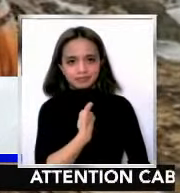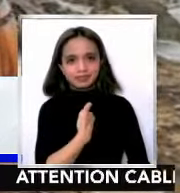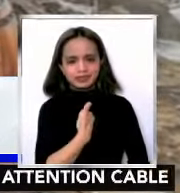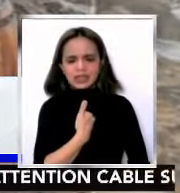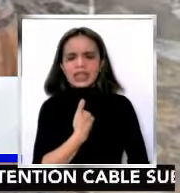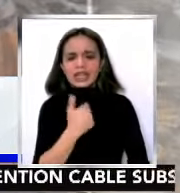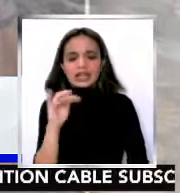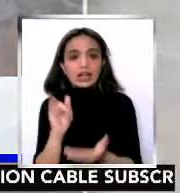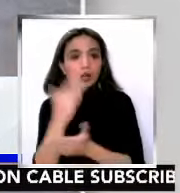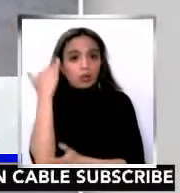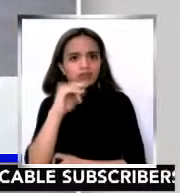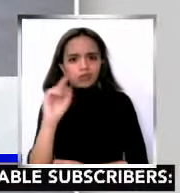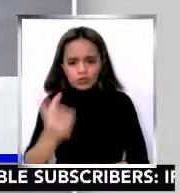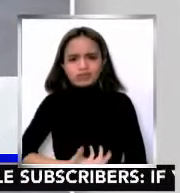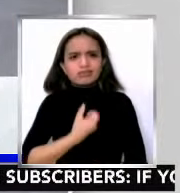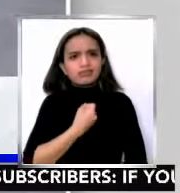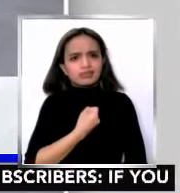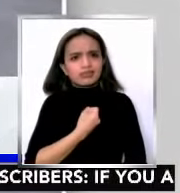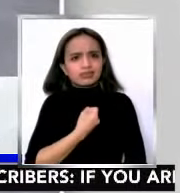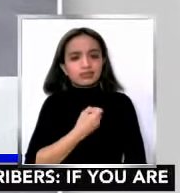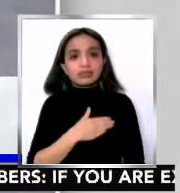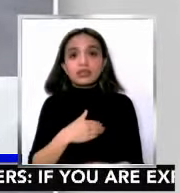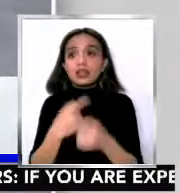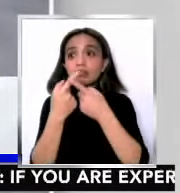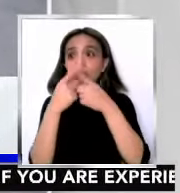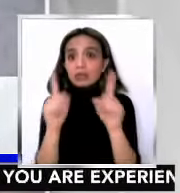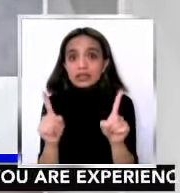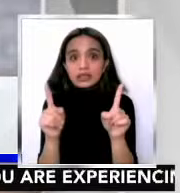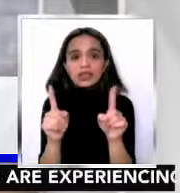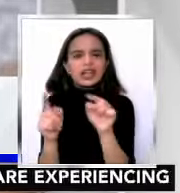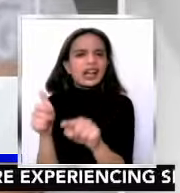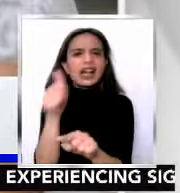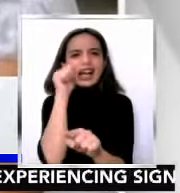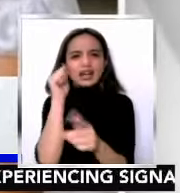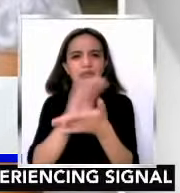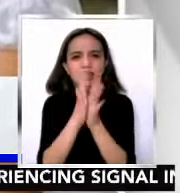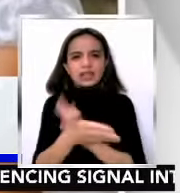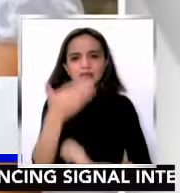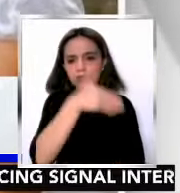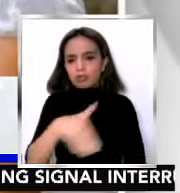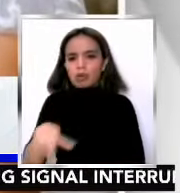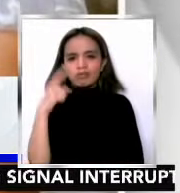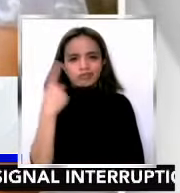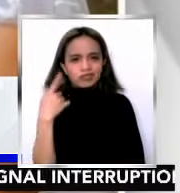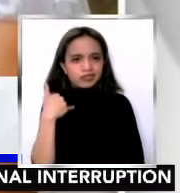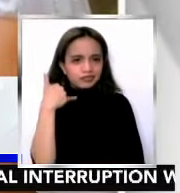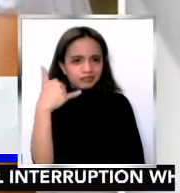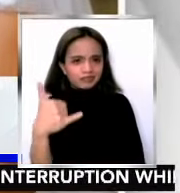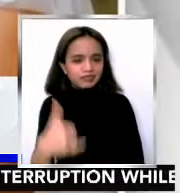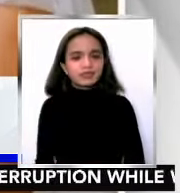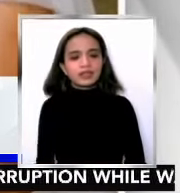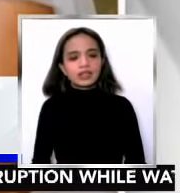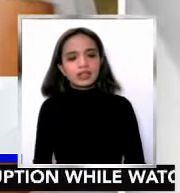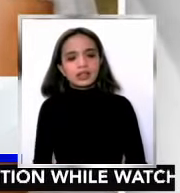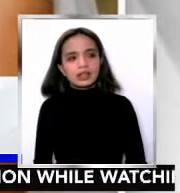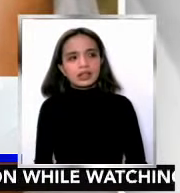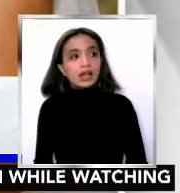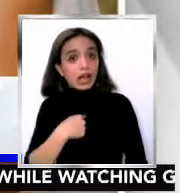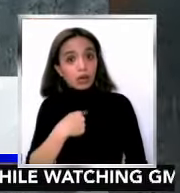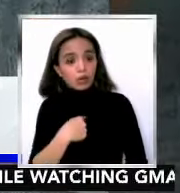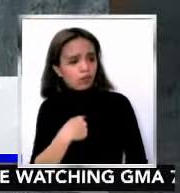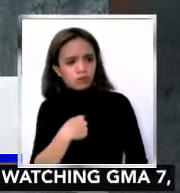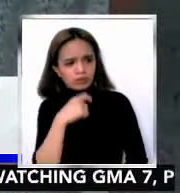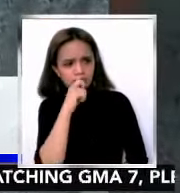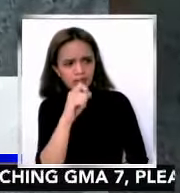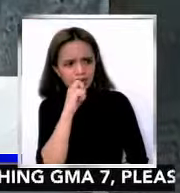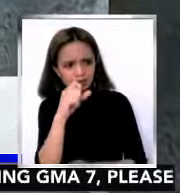sa sarili mo. Pero syempre ayaw naman niyang maging single forever. Kailanman hindi ko pinangarap na maging